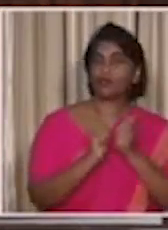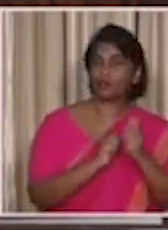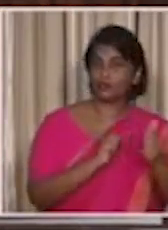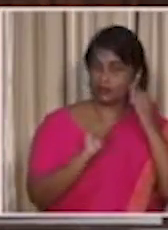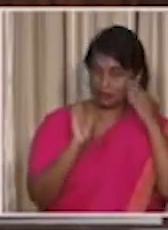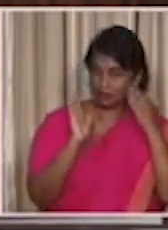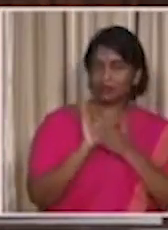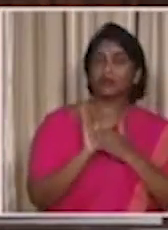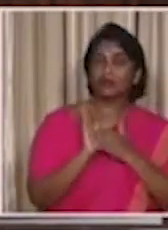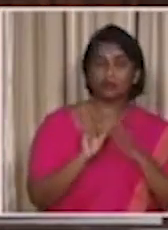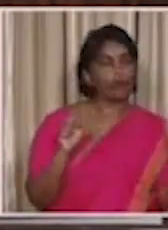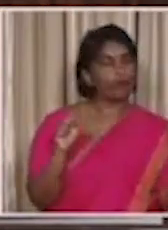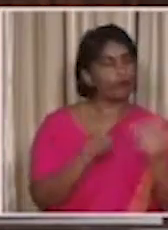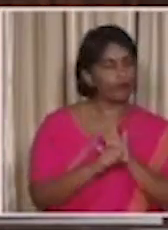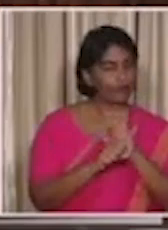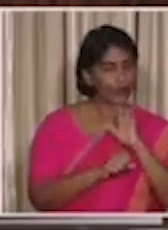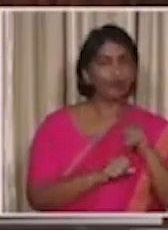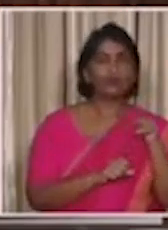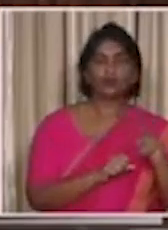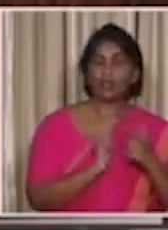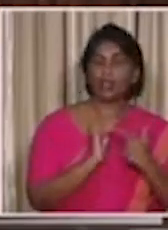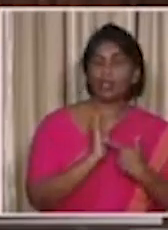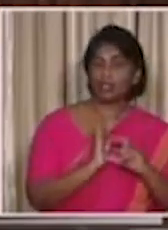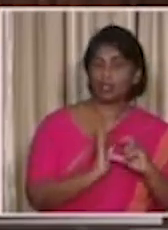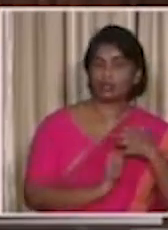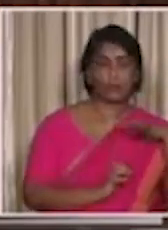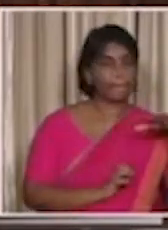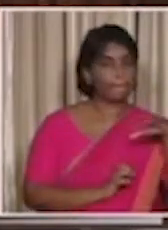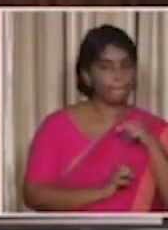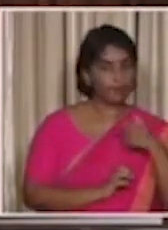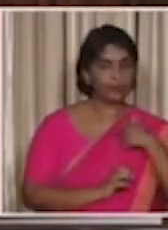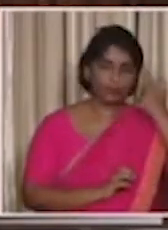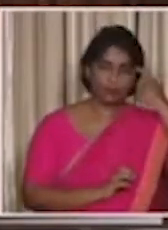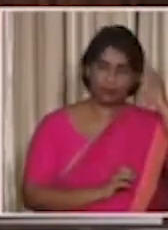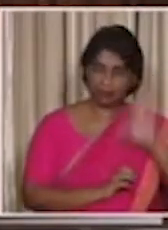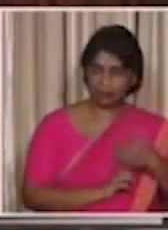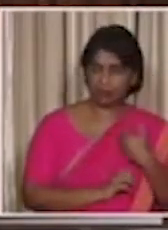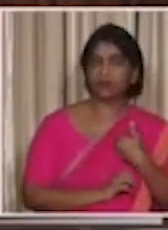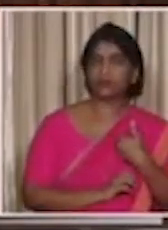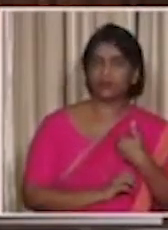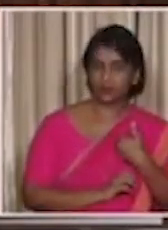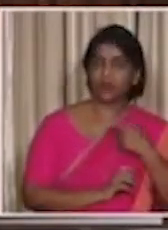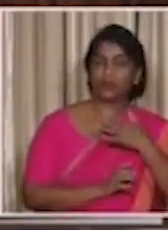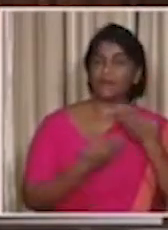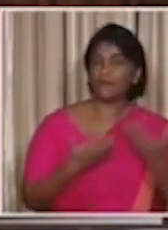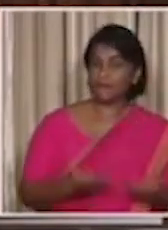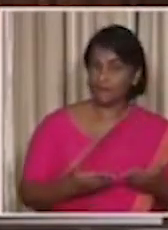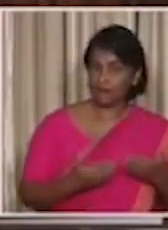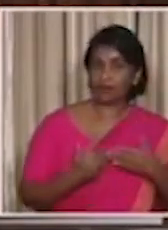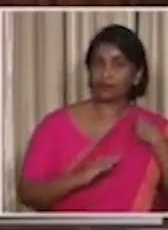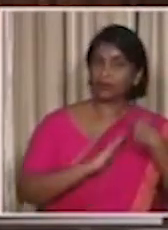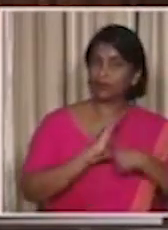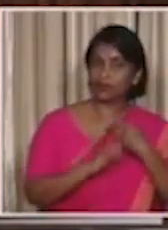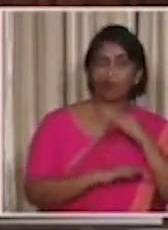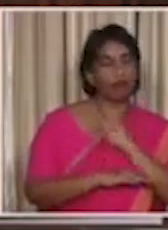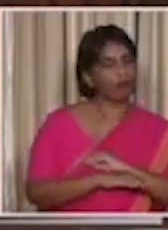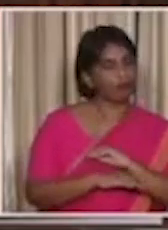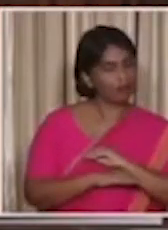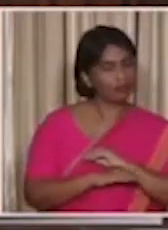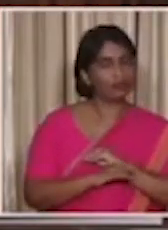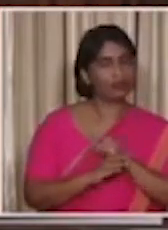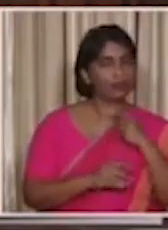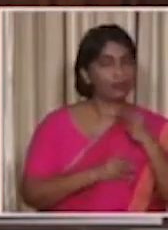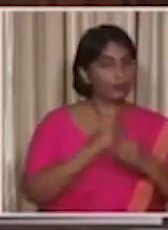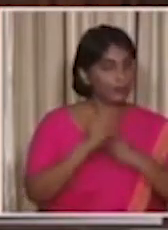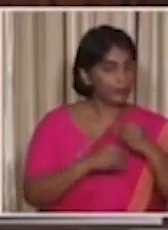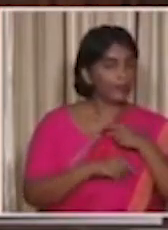උදෙසා උපරිම වශයෙන් තාක්ෂණය යොදා ගැනීමට අපේ අපේක්ෂා කරනවා. වර්තමානයේ රටේ ආදායම